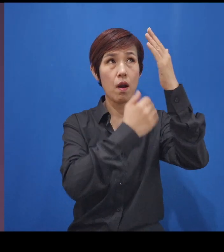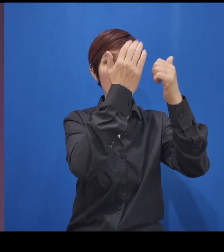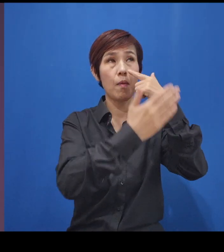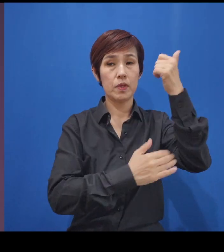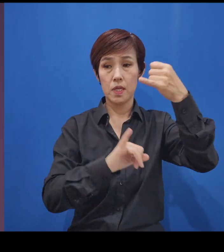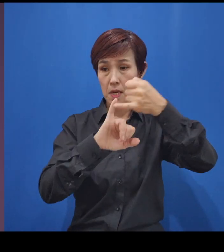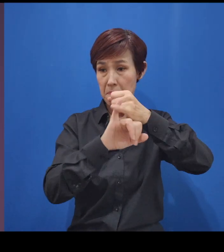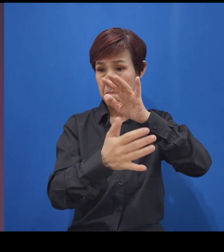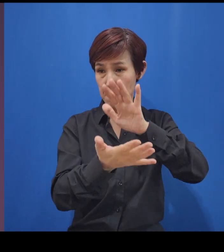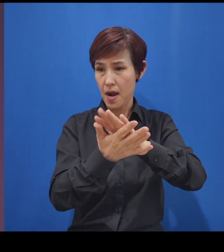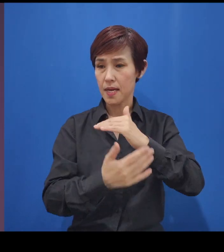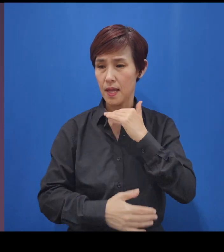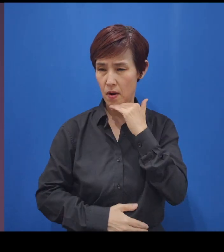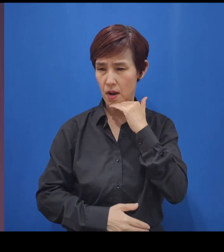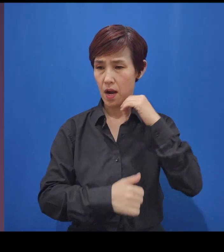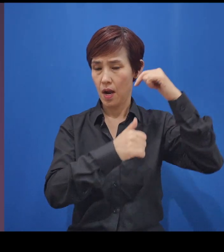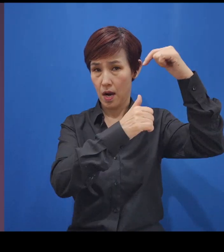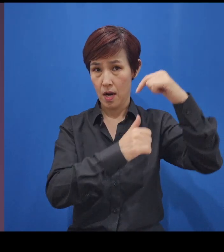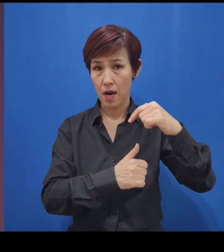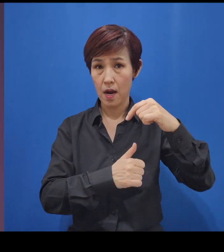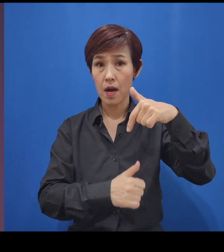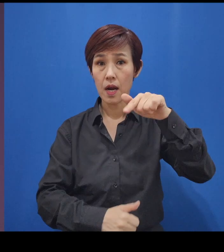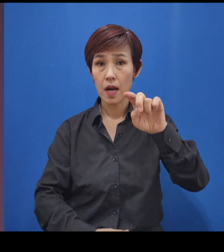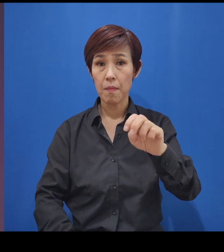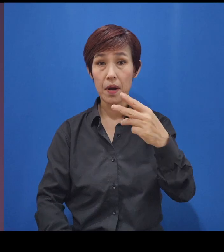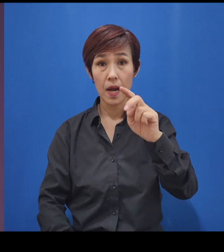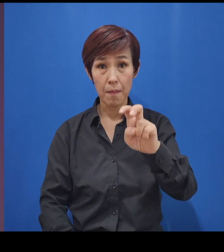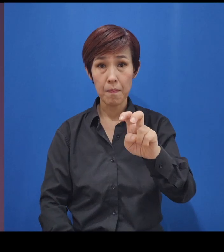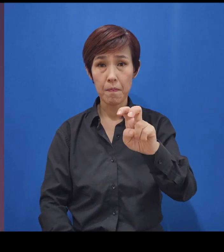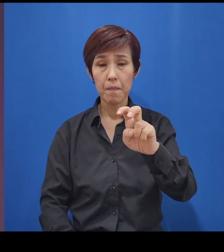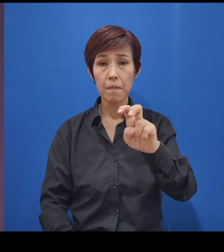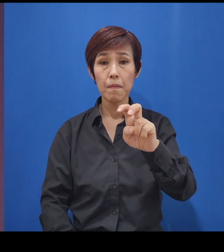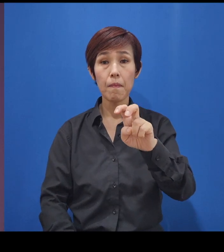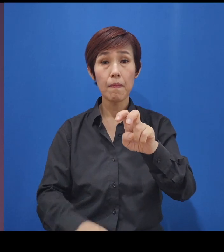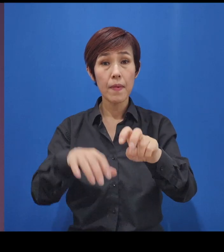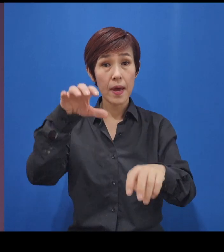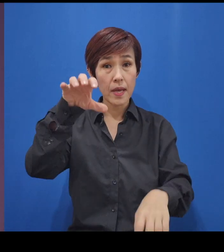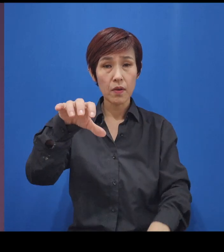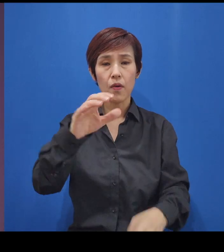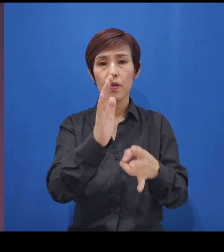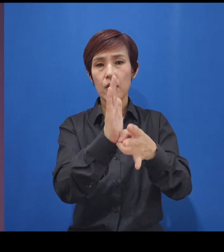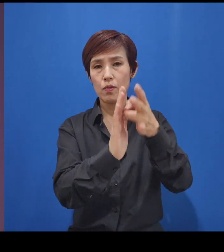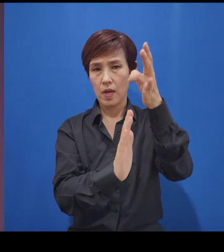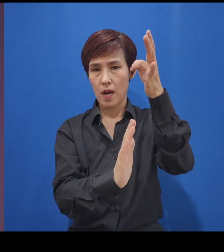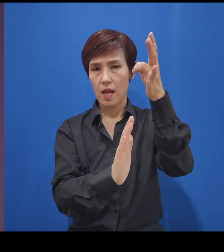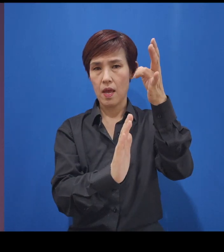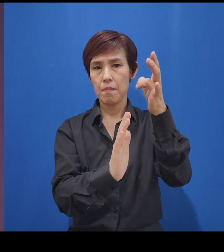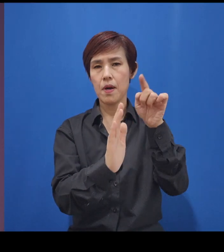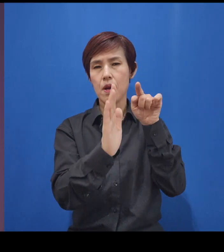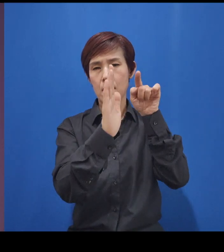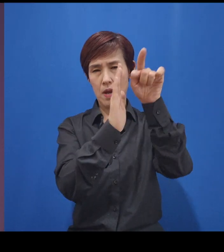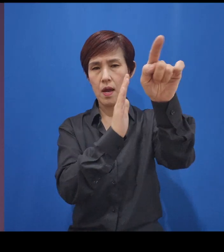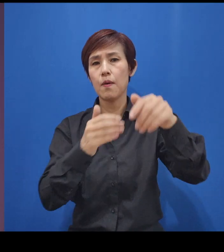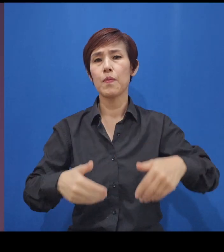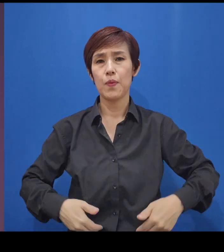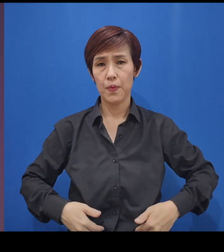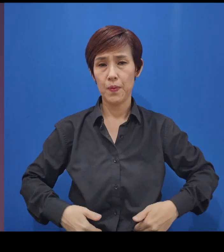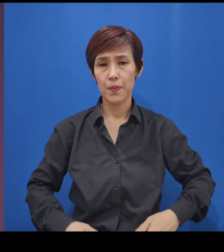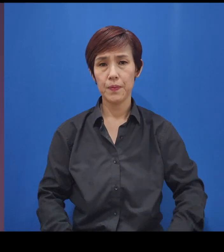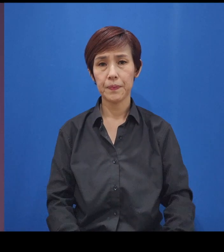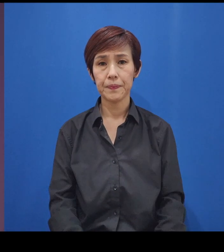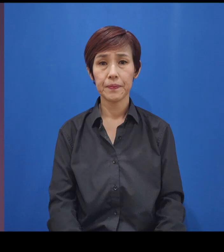기다리라. 명령을 따라서 감람원이라 하는 산으로부터 예루살렘으로 들어가야만